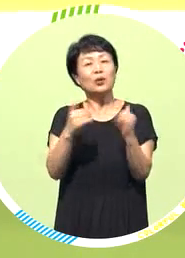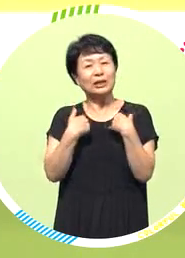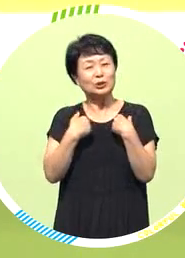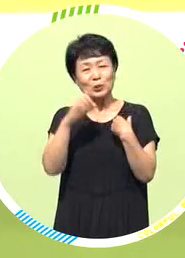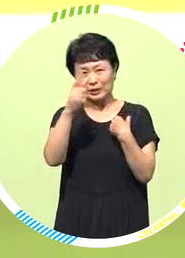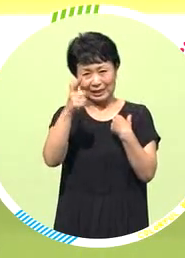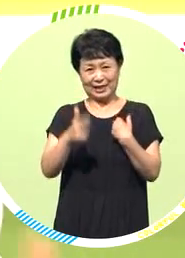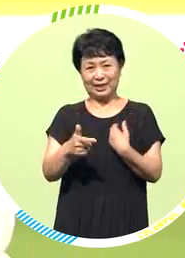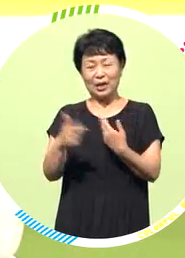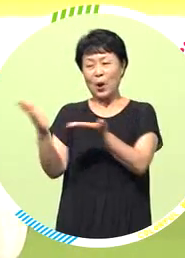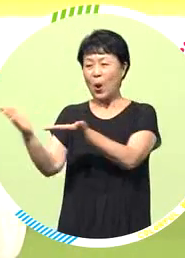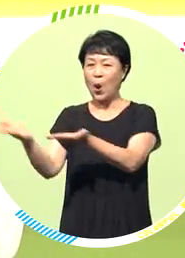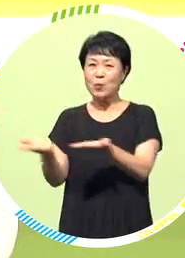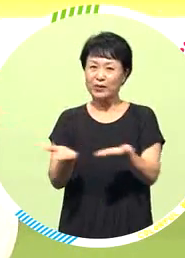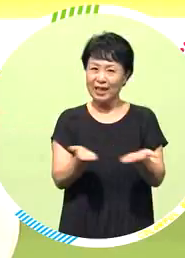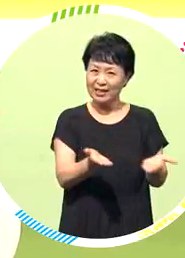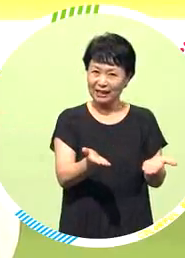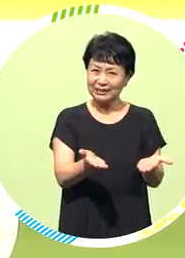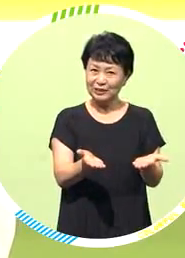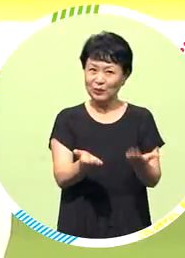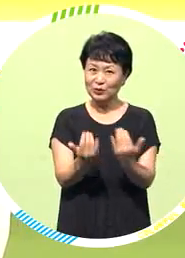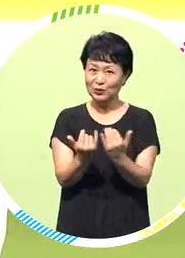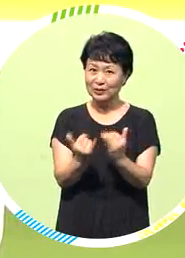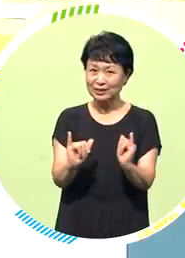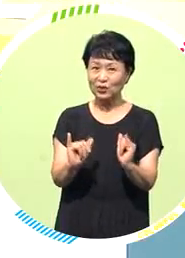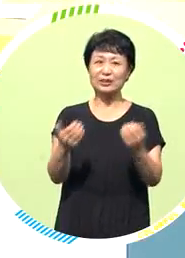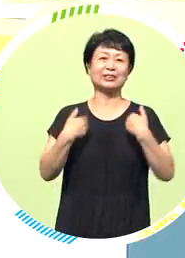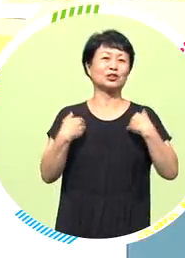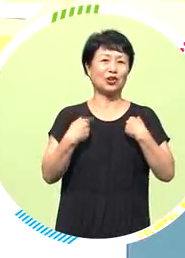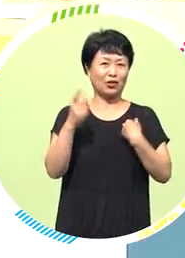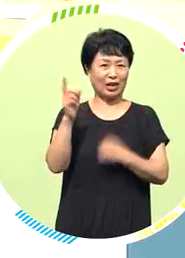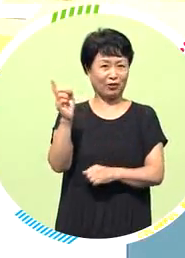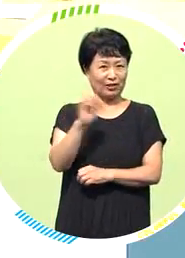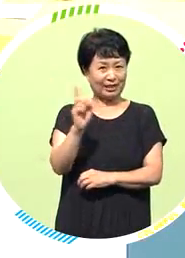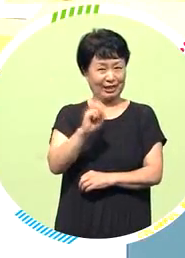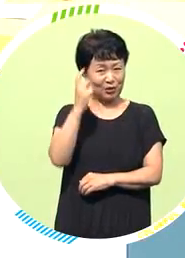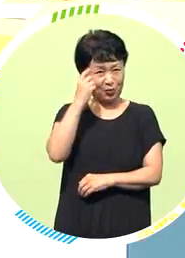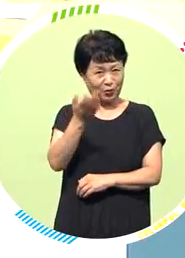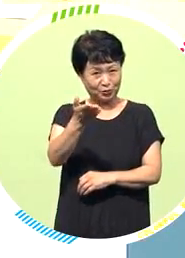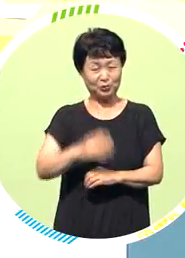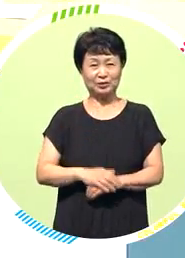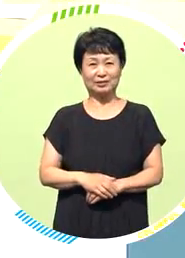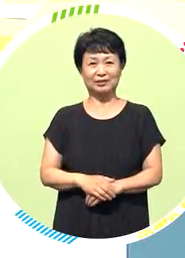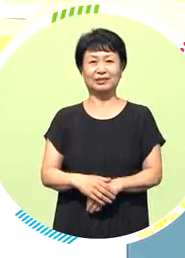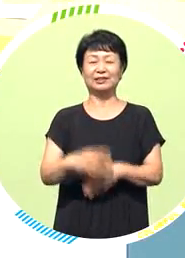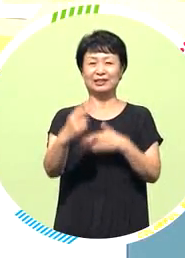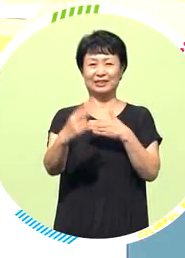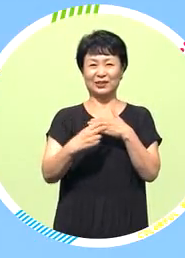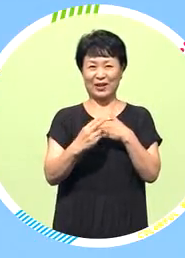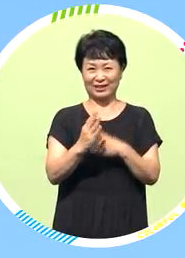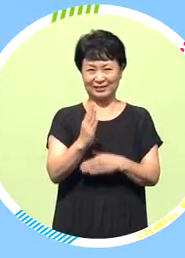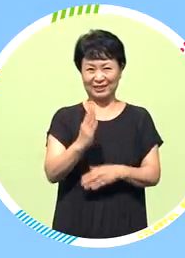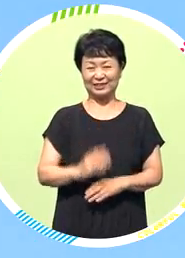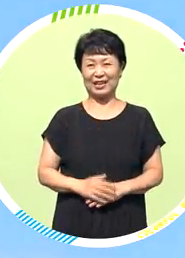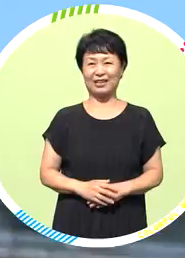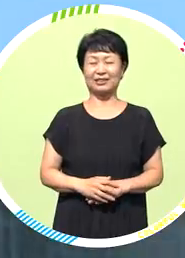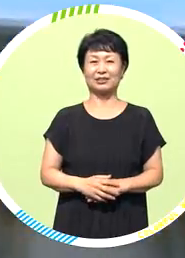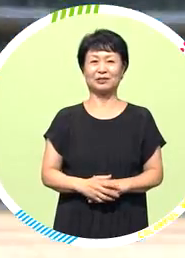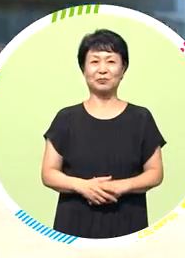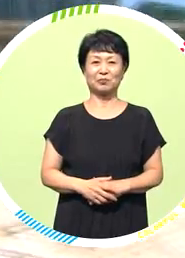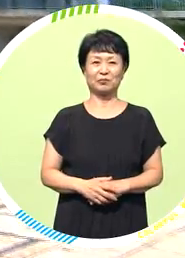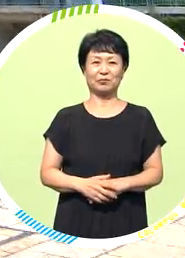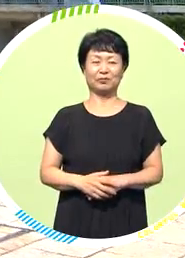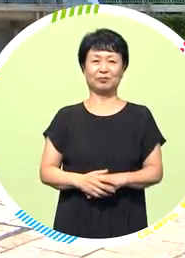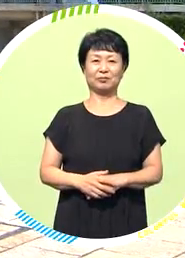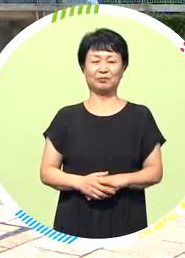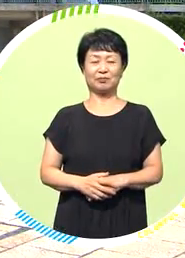しをする側として必要なものなんです。一体何なんでしょうか、こちらご覧ください。 ということで